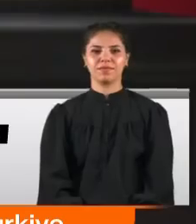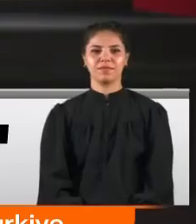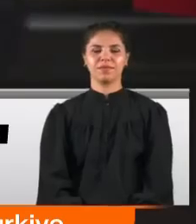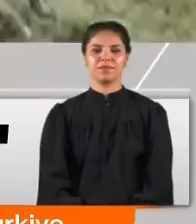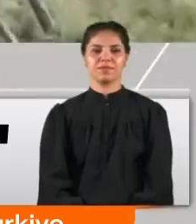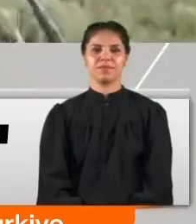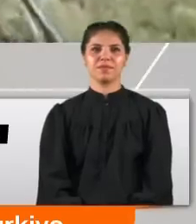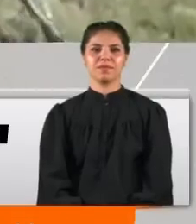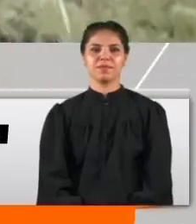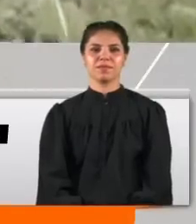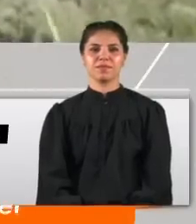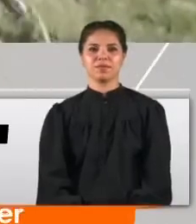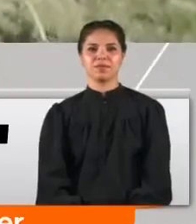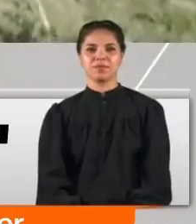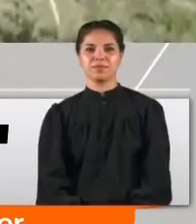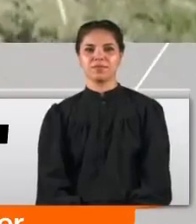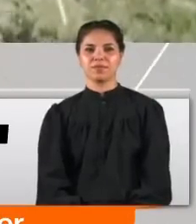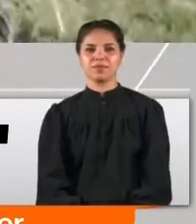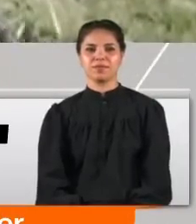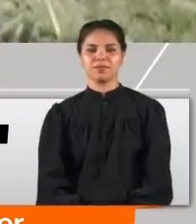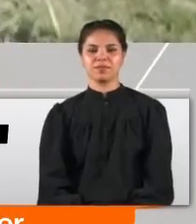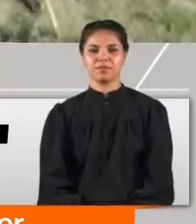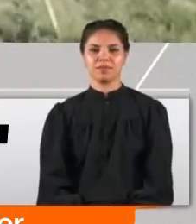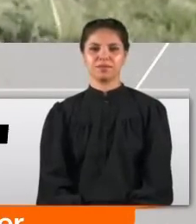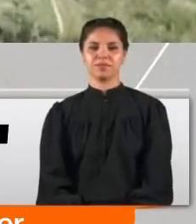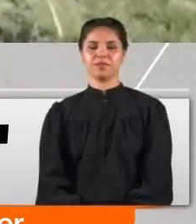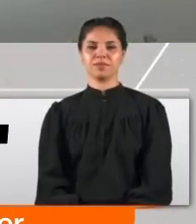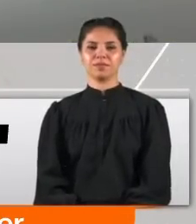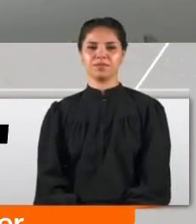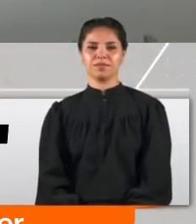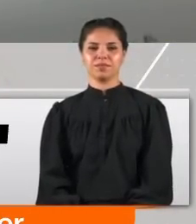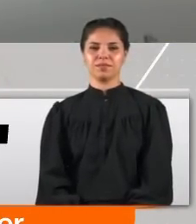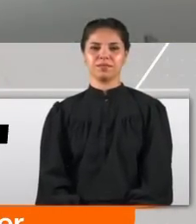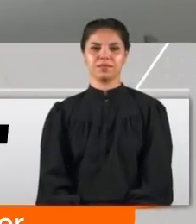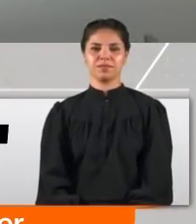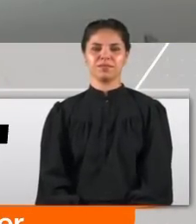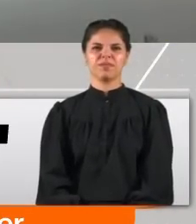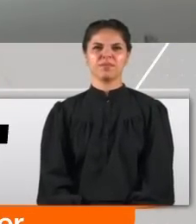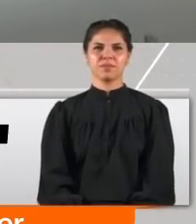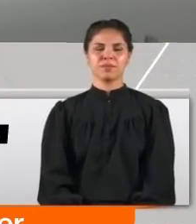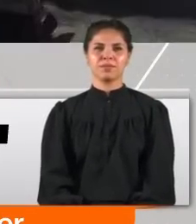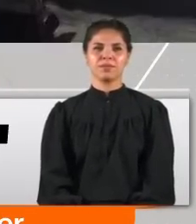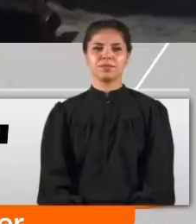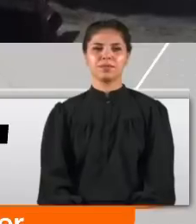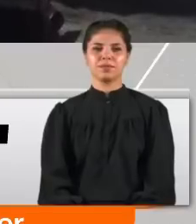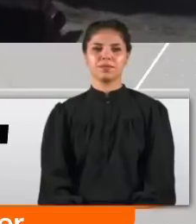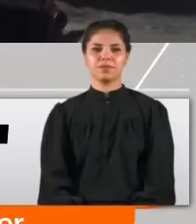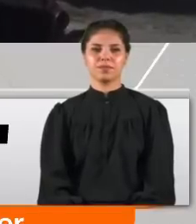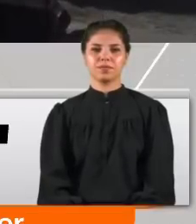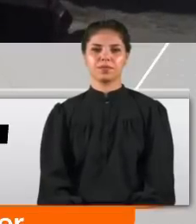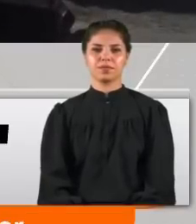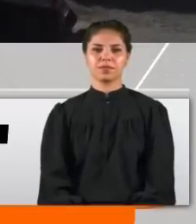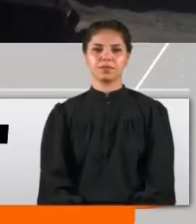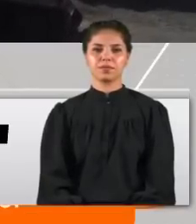Cumhurbaşkanım, hayırlı olsun. Sağ olun efendim. Ben bu madalyayı benimle beraber görev yaparken Libya'da, Karabağ'da, Suriye'de, Irak'ta